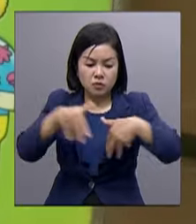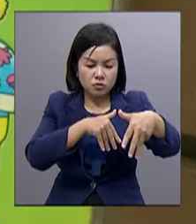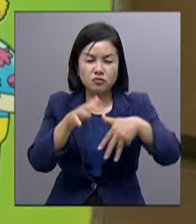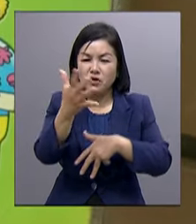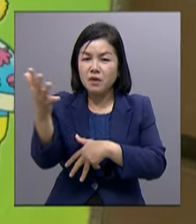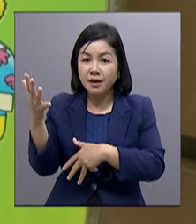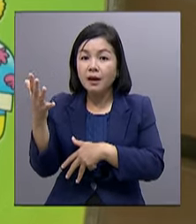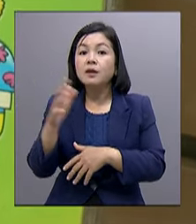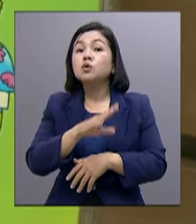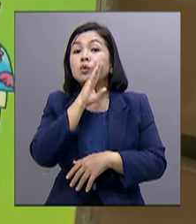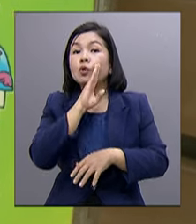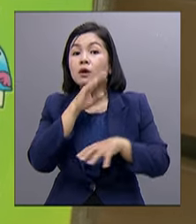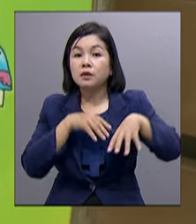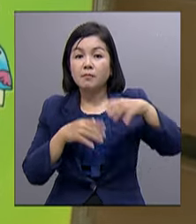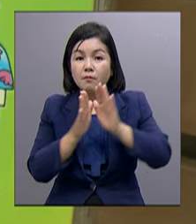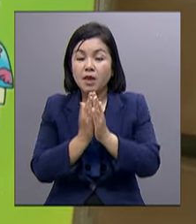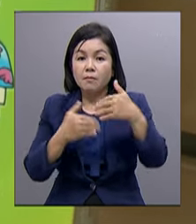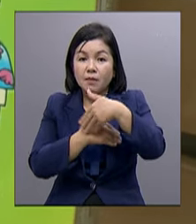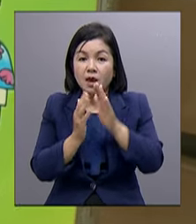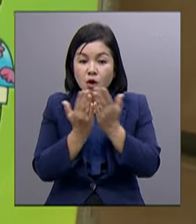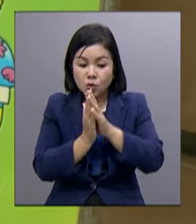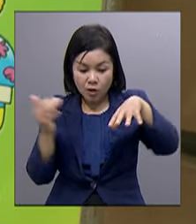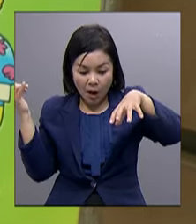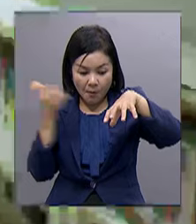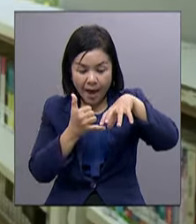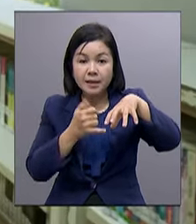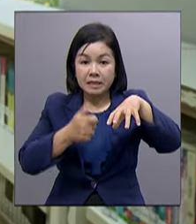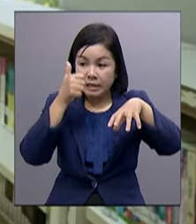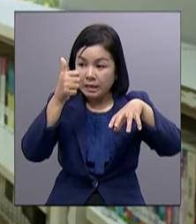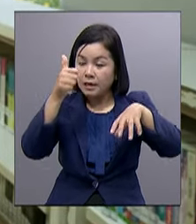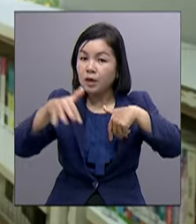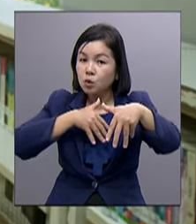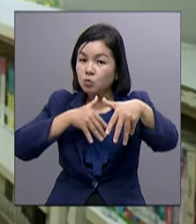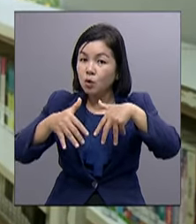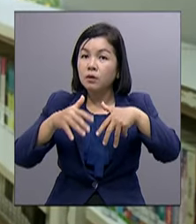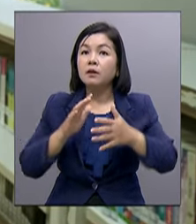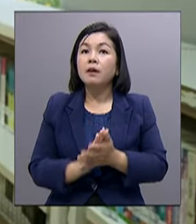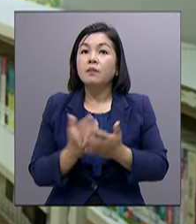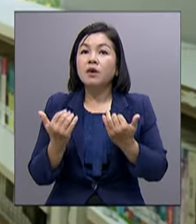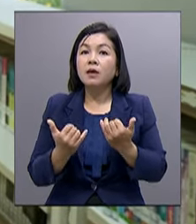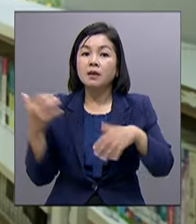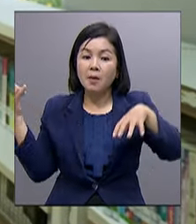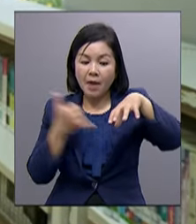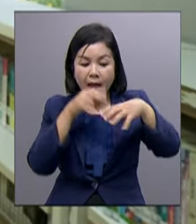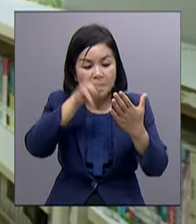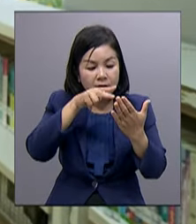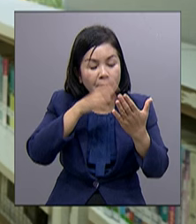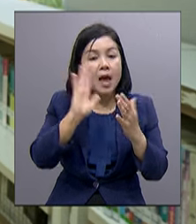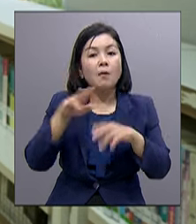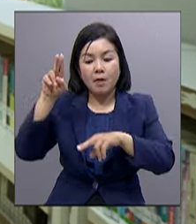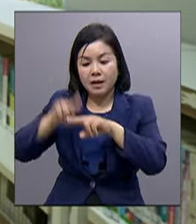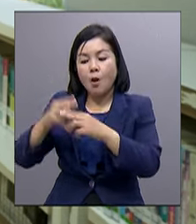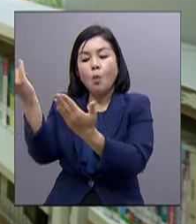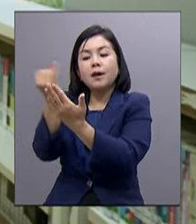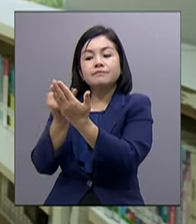ถ้ามีพื้นที่แบบนี้ก็ดีสำหรับประชาชนไม่ค่อยมาอ่านหนังสือเท่าไหร่นะครับส่วนใหญ่จะมานั่งวาดรูปมากกว่าเพราะว่